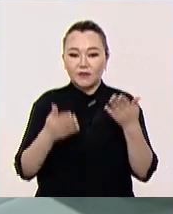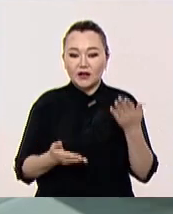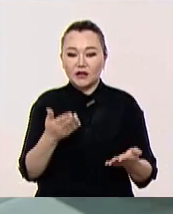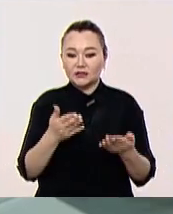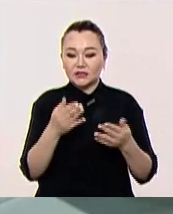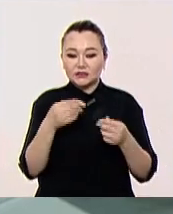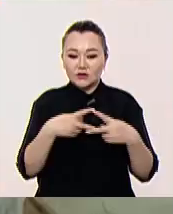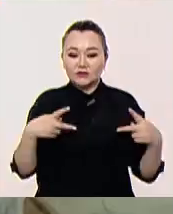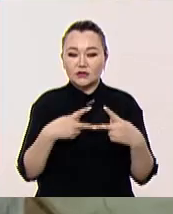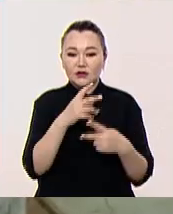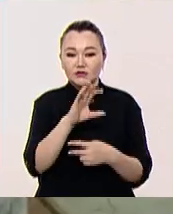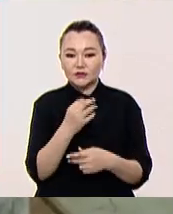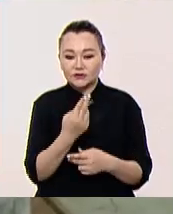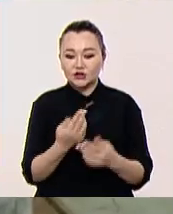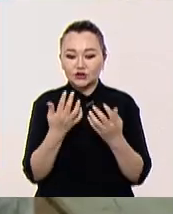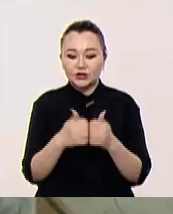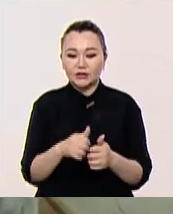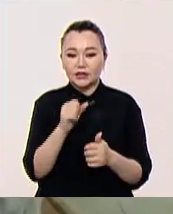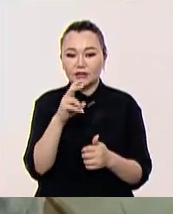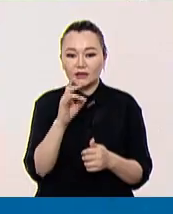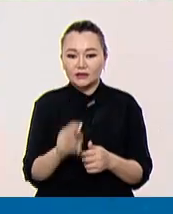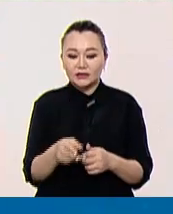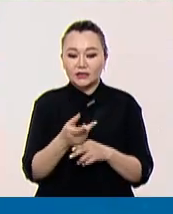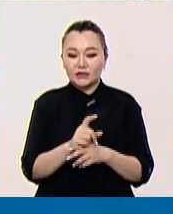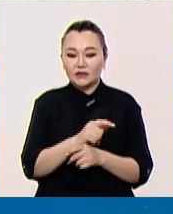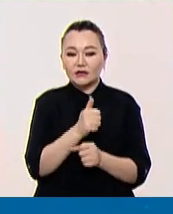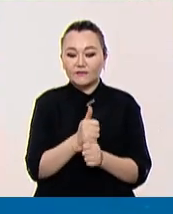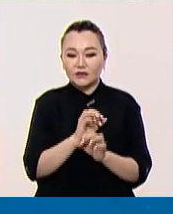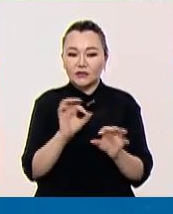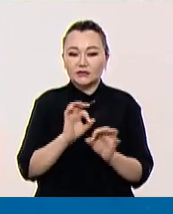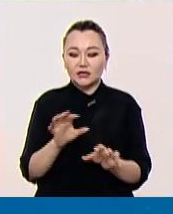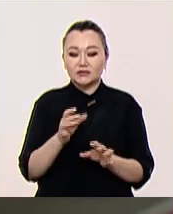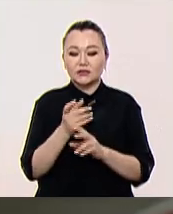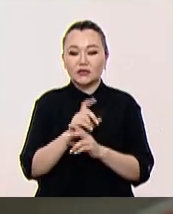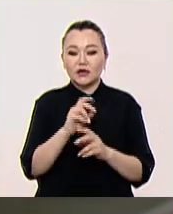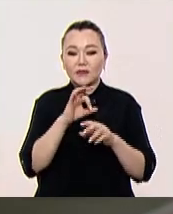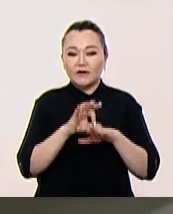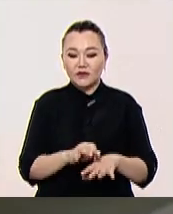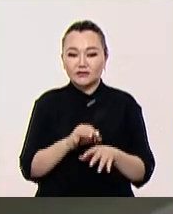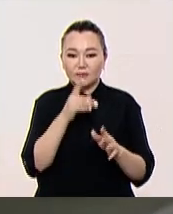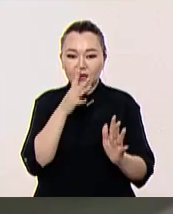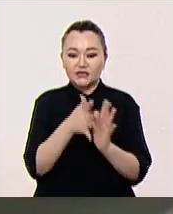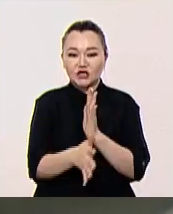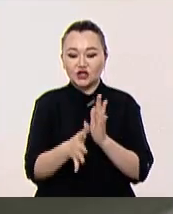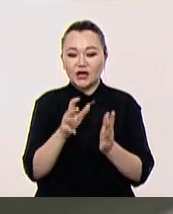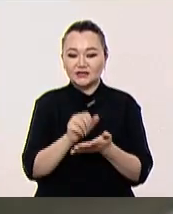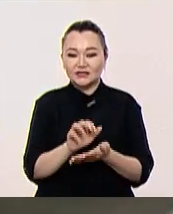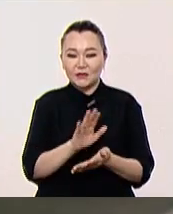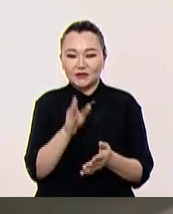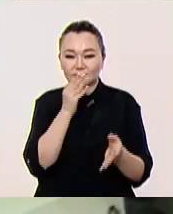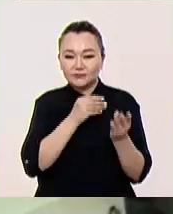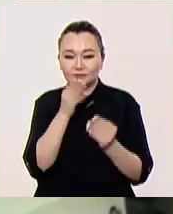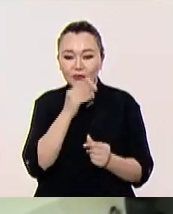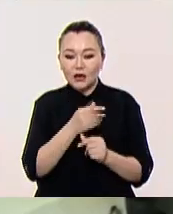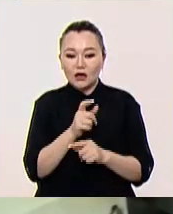социального равенства, считают аналитики. Главное условие, говорят эксперты, проводить расследование максимально прозрачно, а не заниматься дележкой.